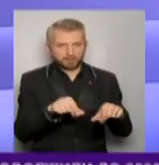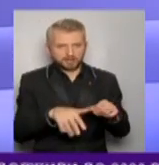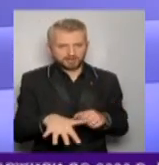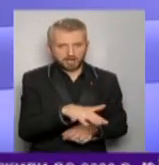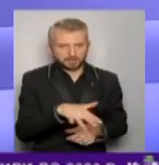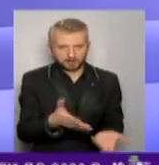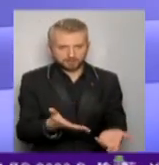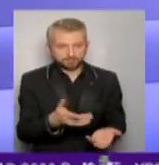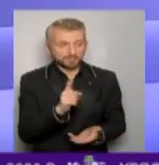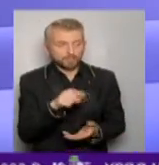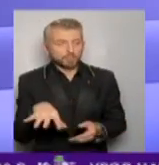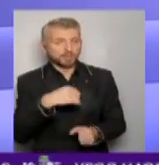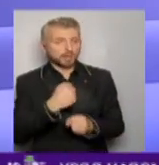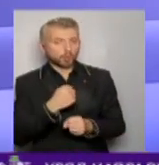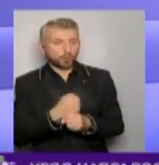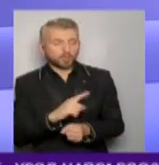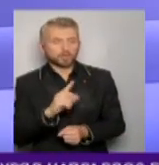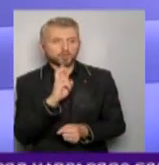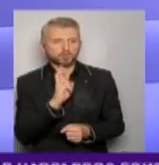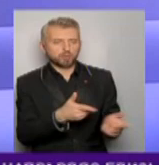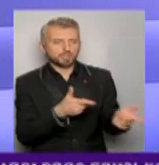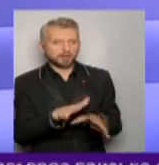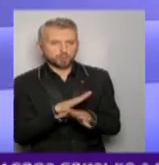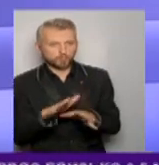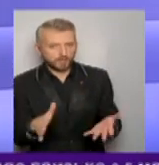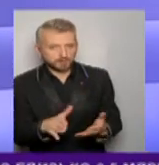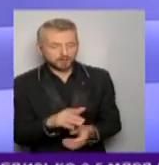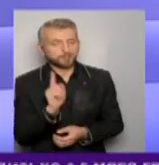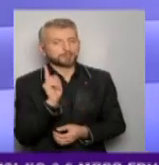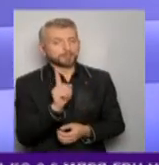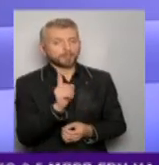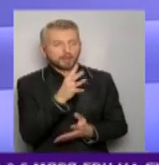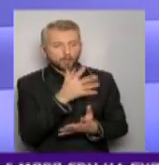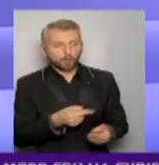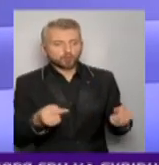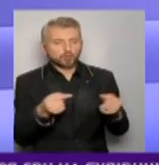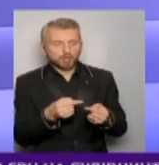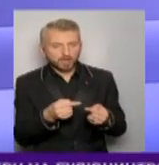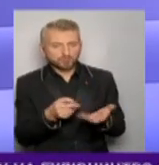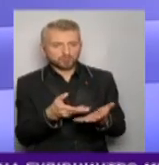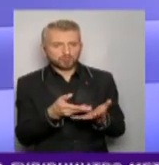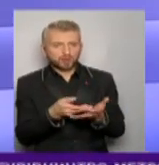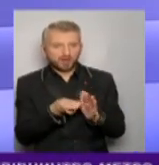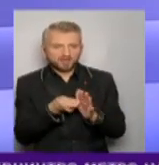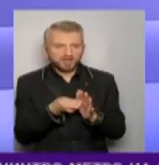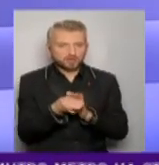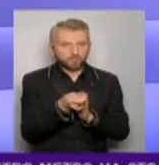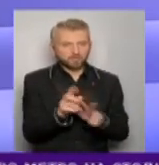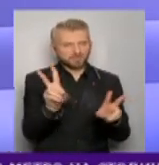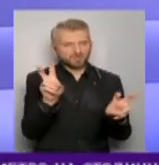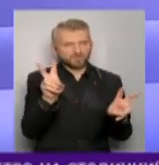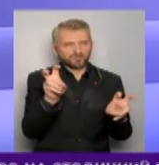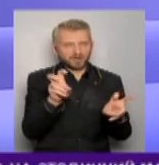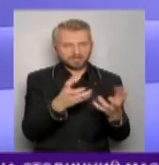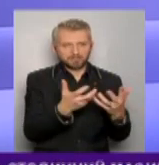ділянки. Тому вони все роблять для того, щоб не підготуватися, але одночасно засовують квазі-механізми